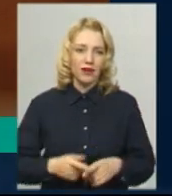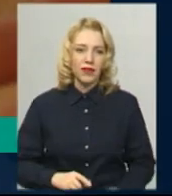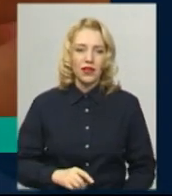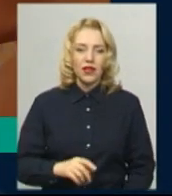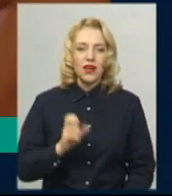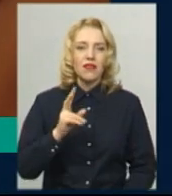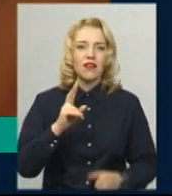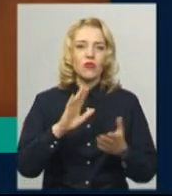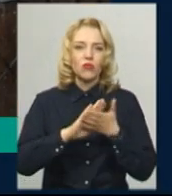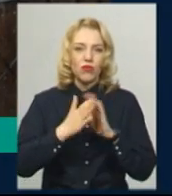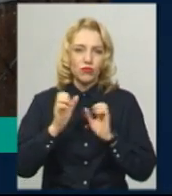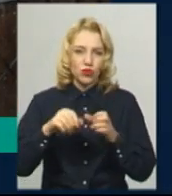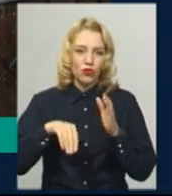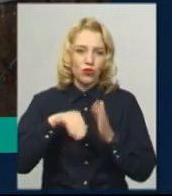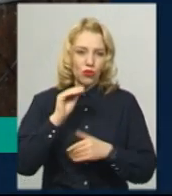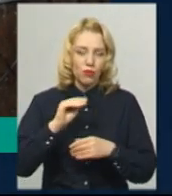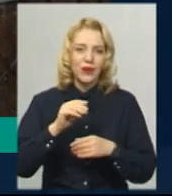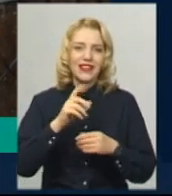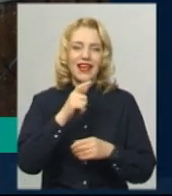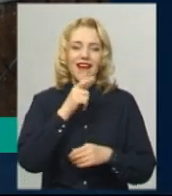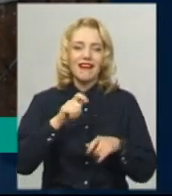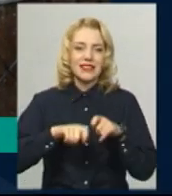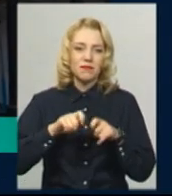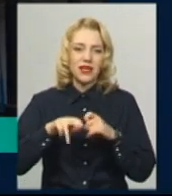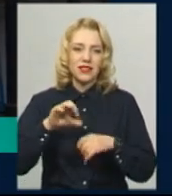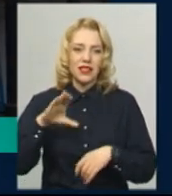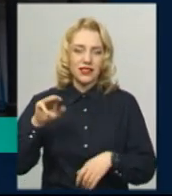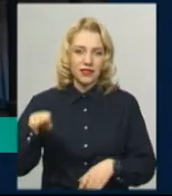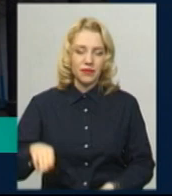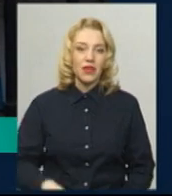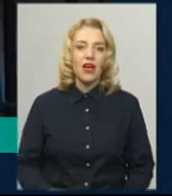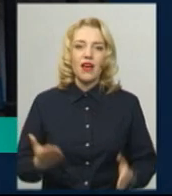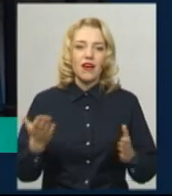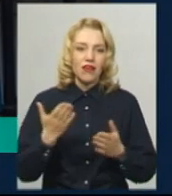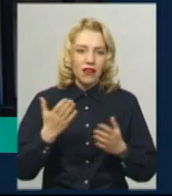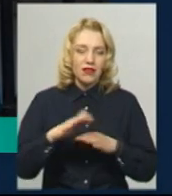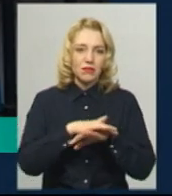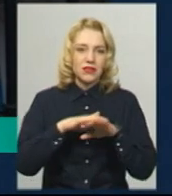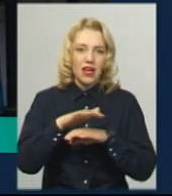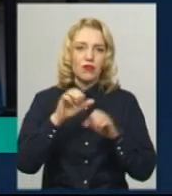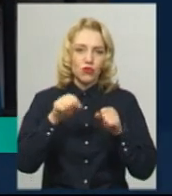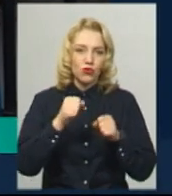COVID-19 у Хмельницькому? Які ринки і коли можуть запрацювати на Хмельниччині під час карантину?